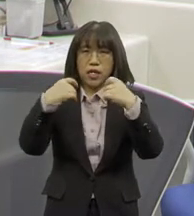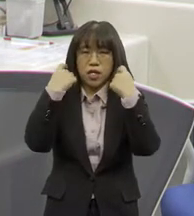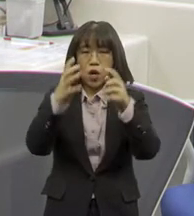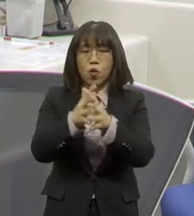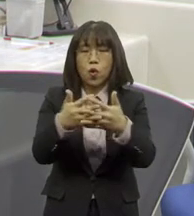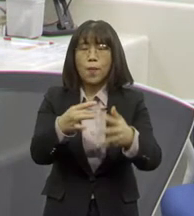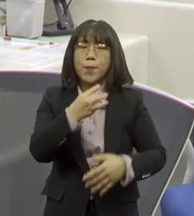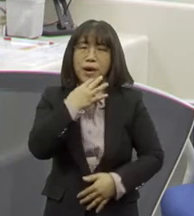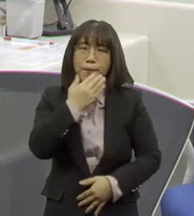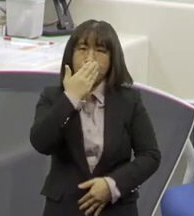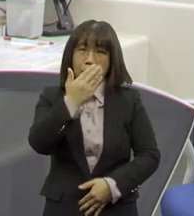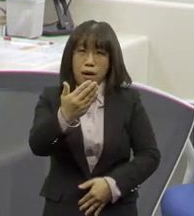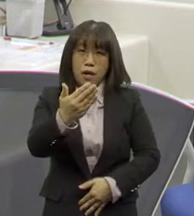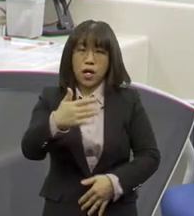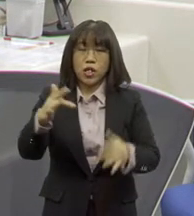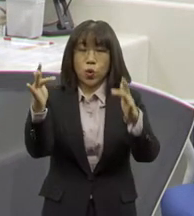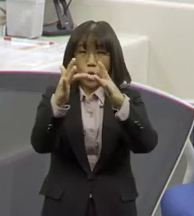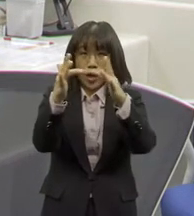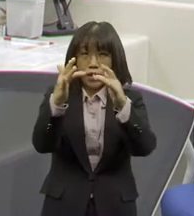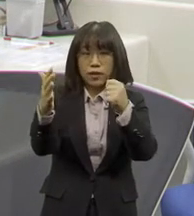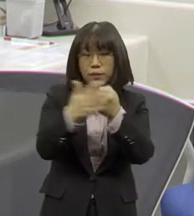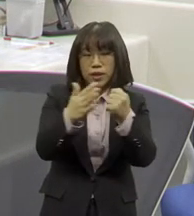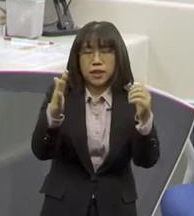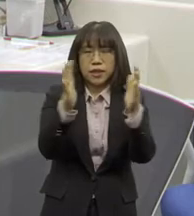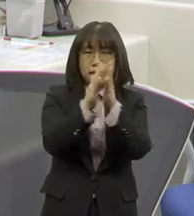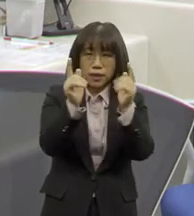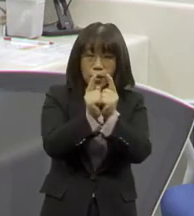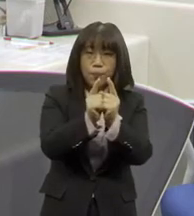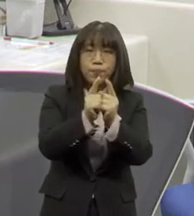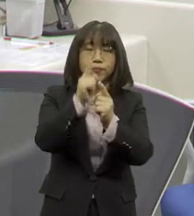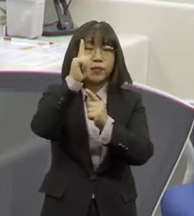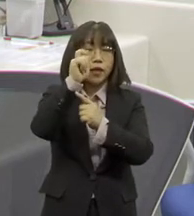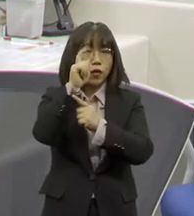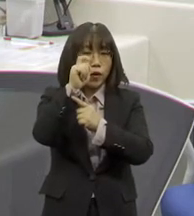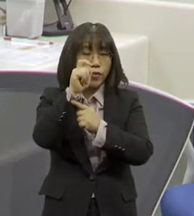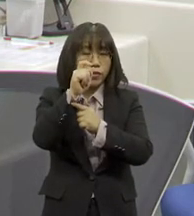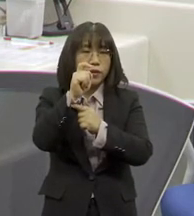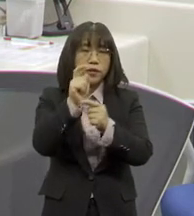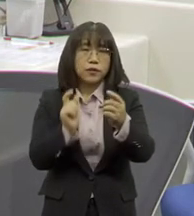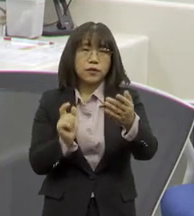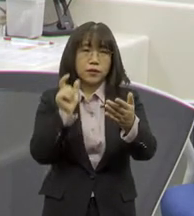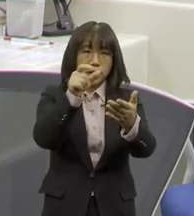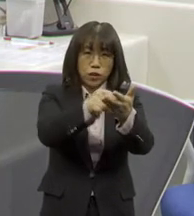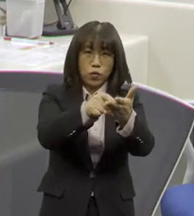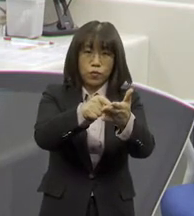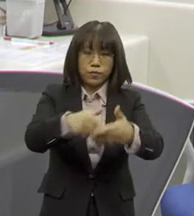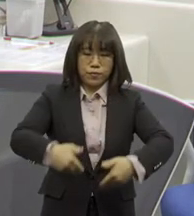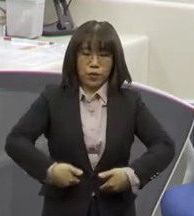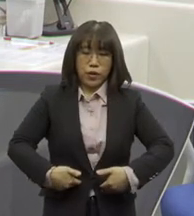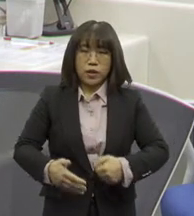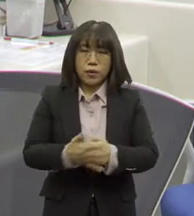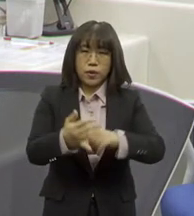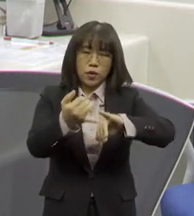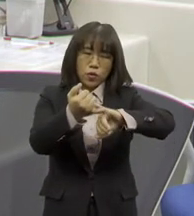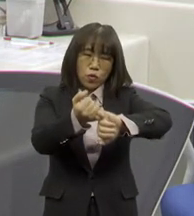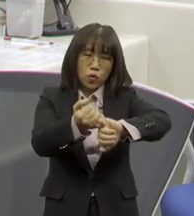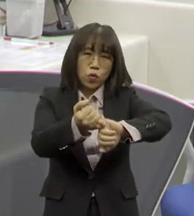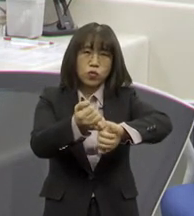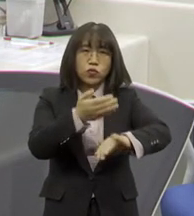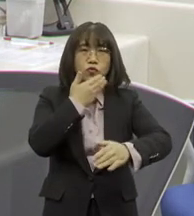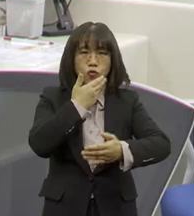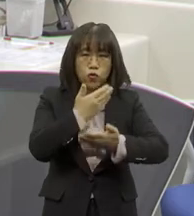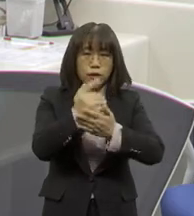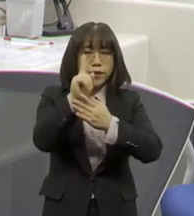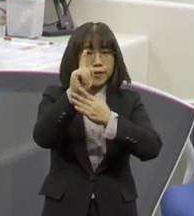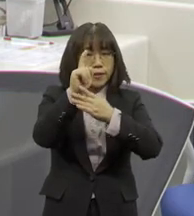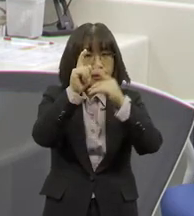전자여권만 가능합니다. 온라인 서비스 특성상 직접 여권 사진 파일을 등록해야 하므로 꼭 외교부